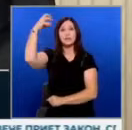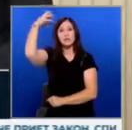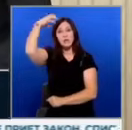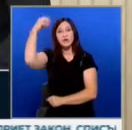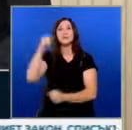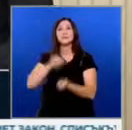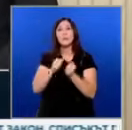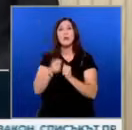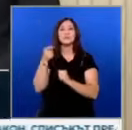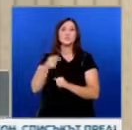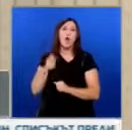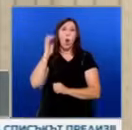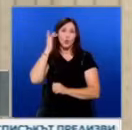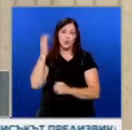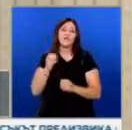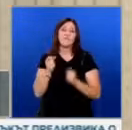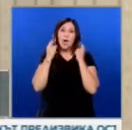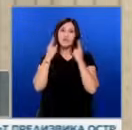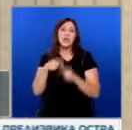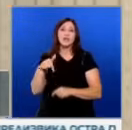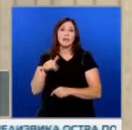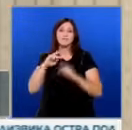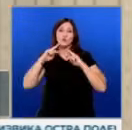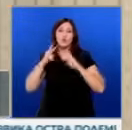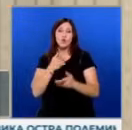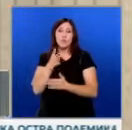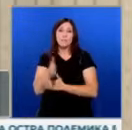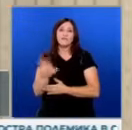това уродливо явление. Главчев отговори